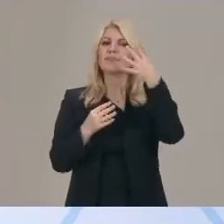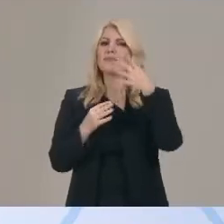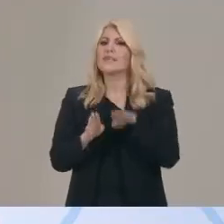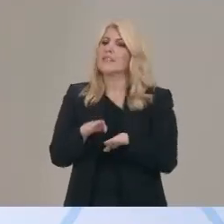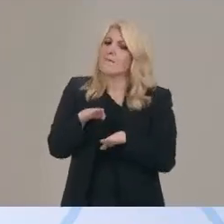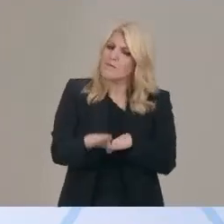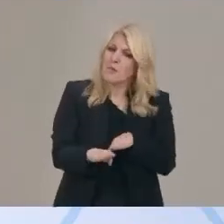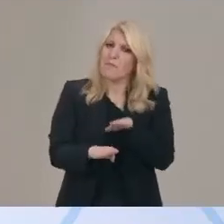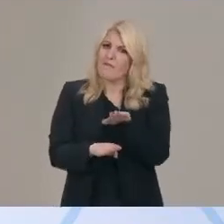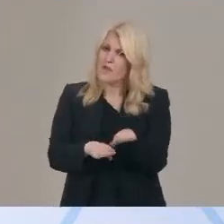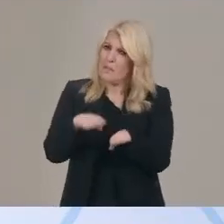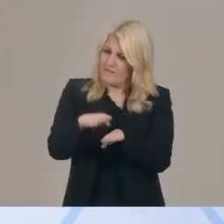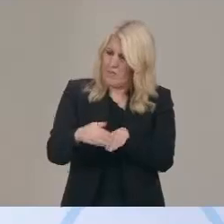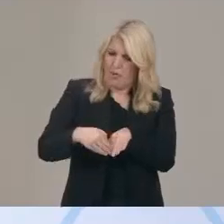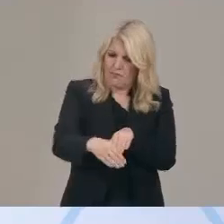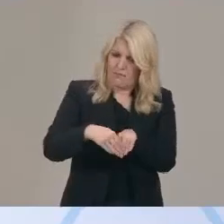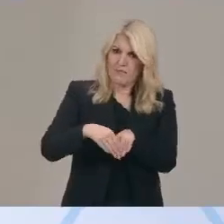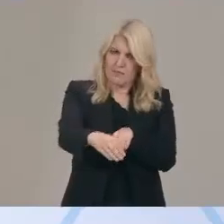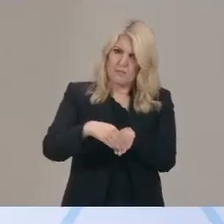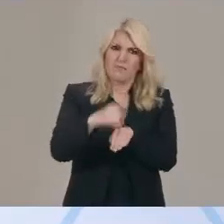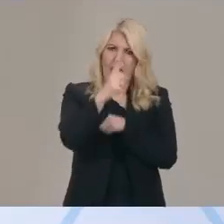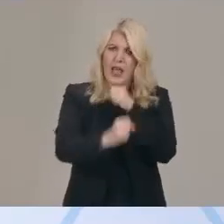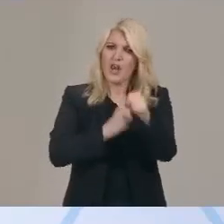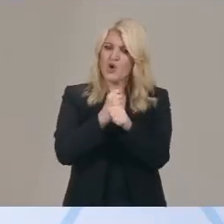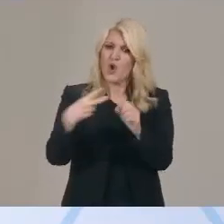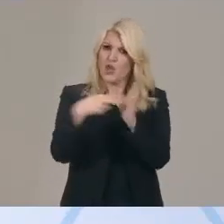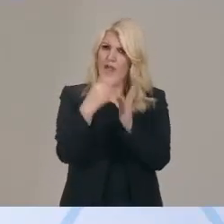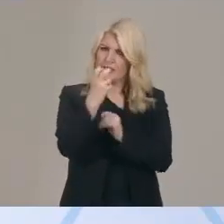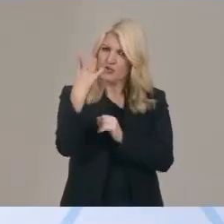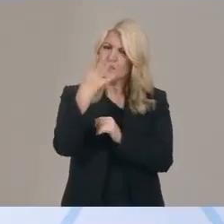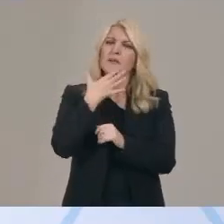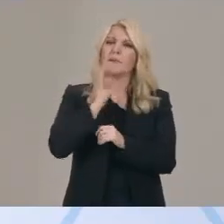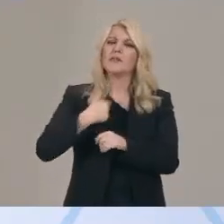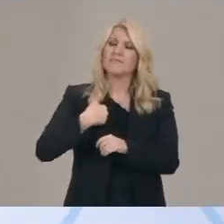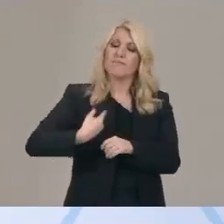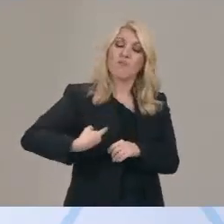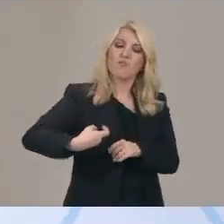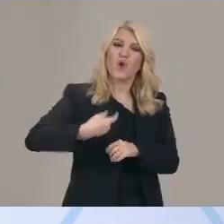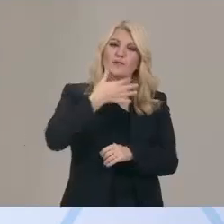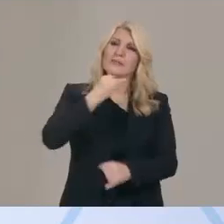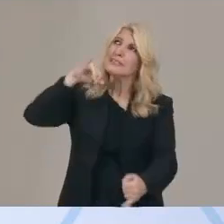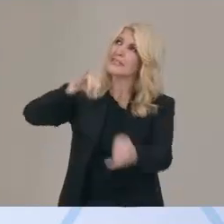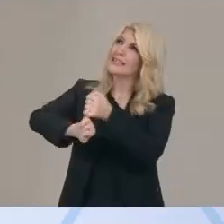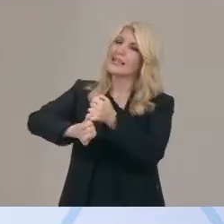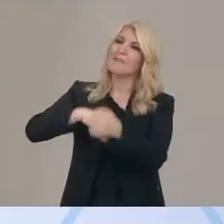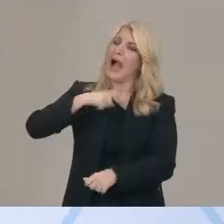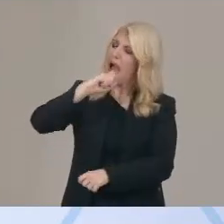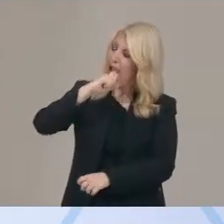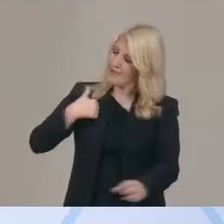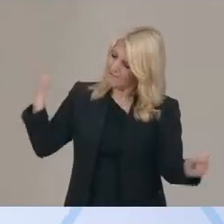2025 και τα οποία είναι στοίχημα για μας τόσο στο Υπουργείο Εθνικής Οικονομίας και Οικονομικών όσο και στην ΑΔΕ. Πρώτο βήμα.